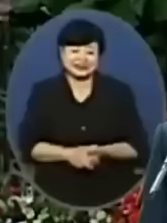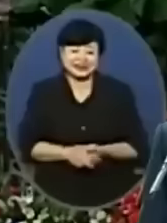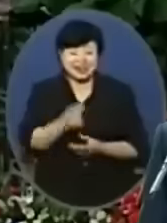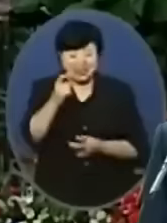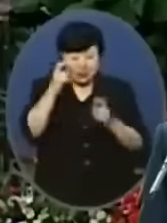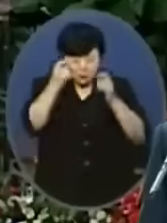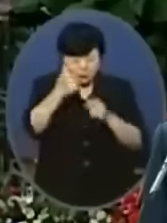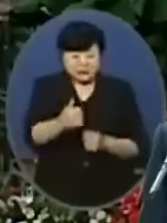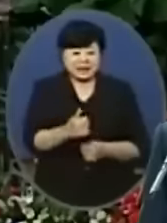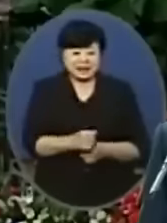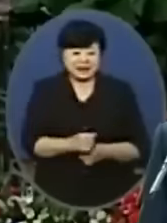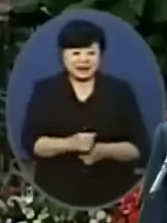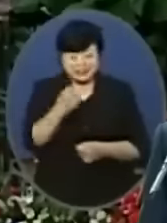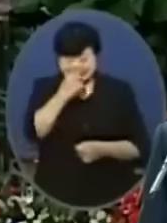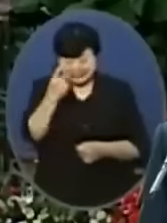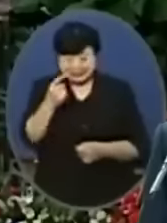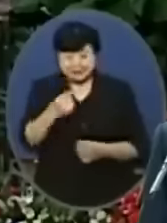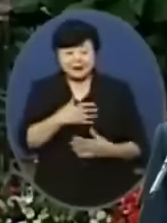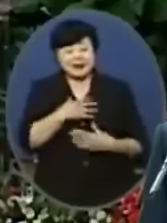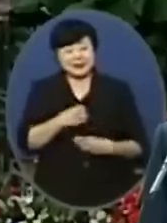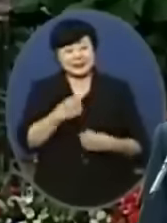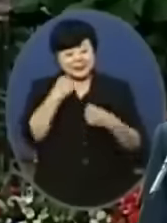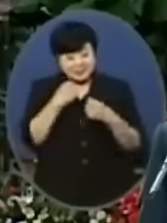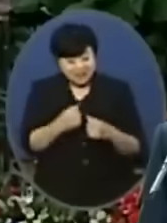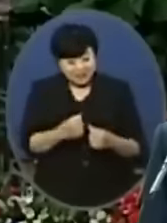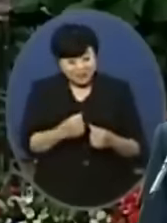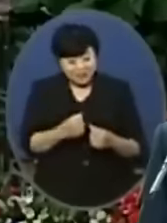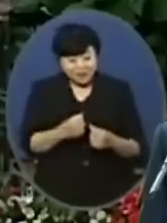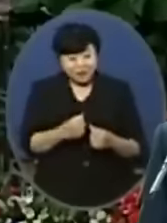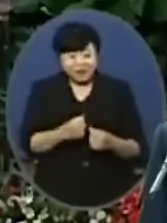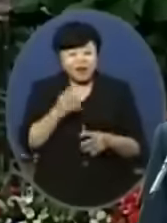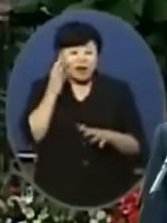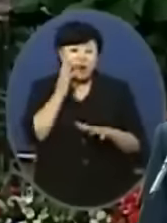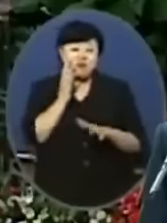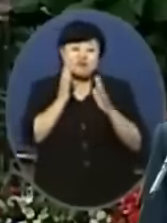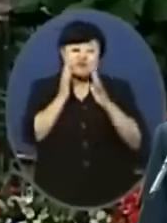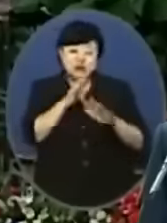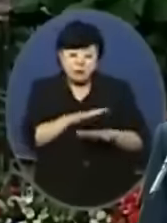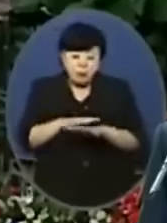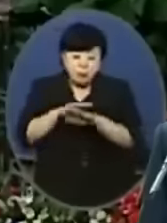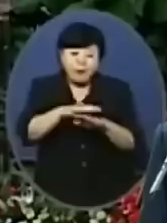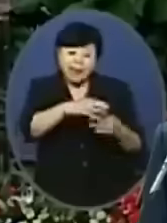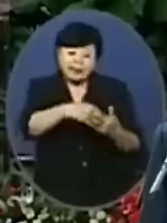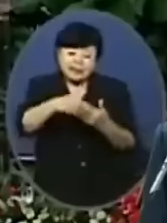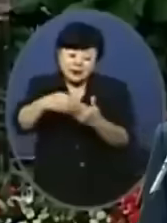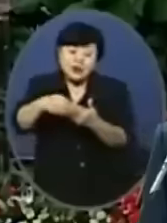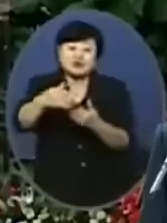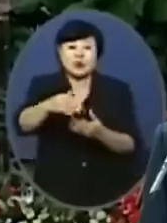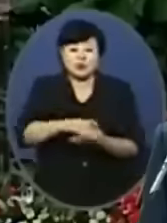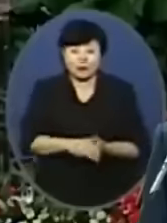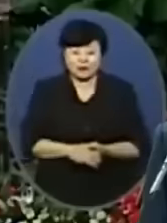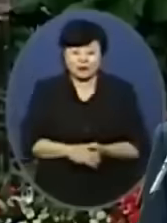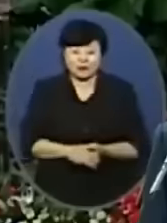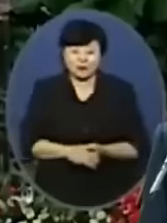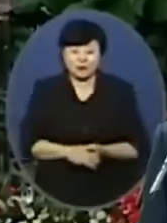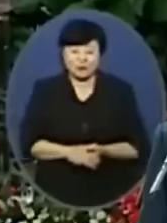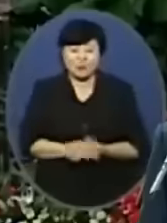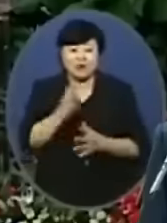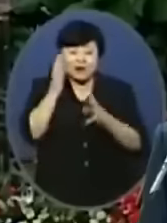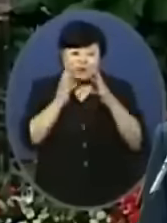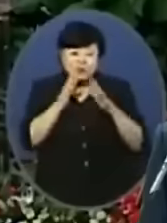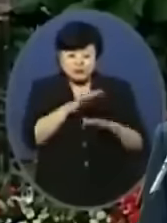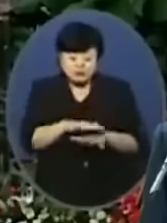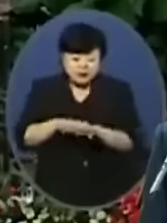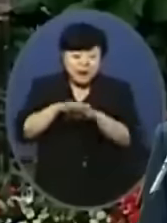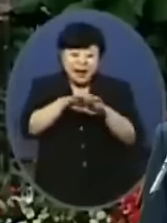강한 목자가 지킴으로 안전하게 살고 푸른 풀밭으로 이끌어 주셔서 푸른